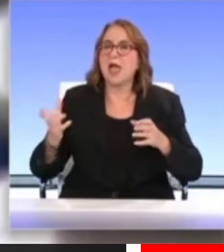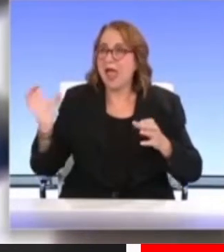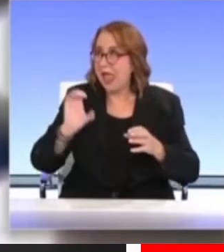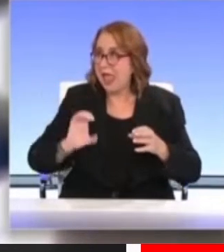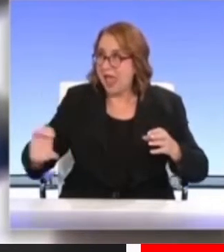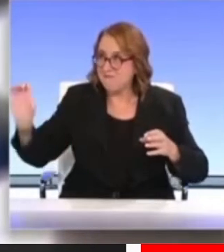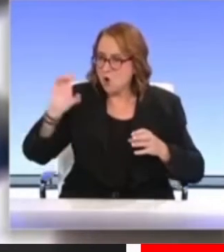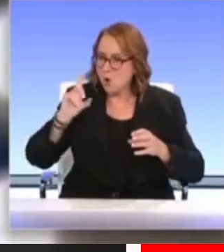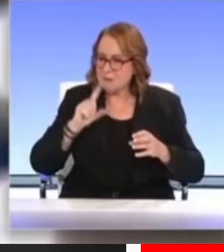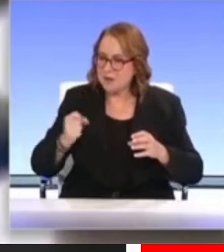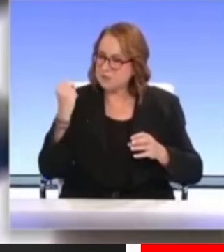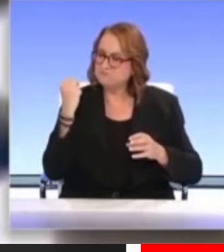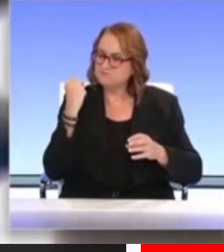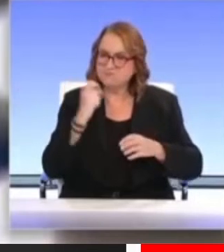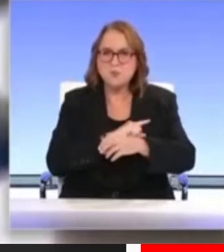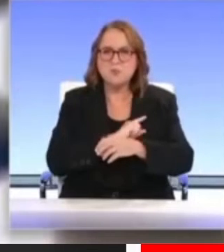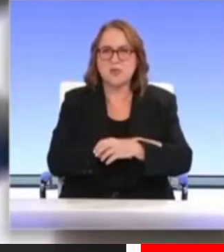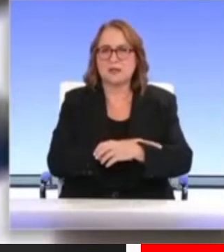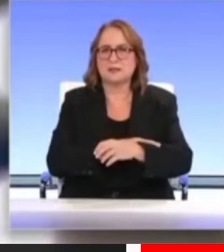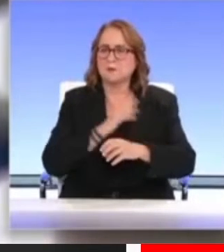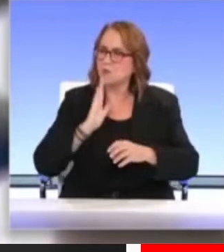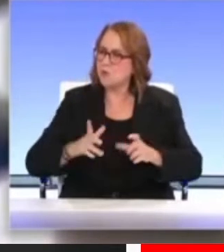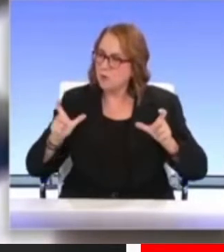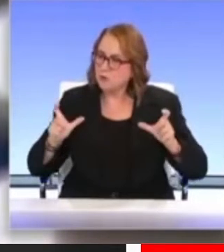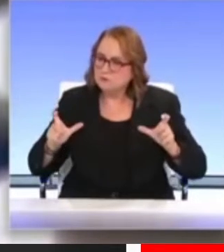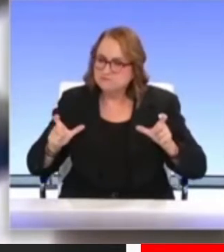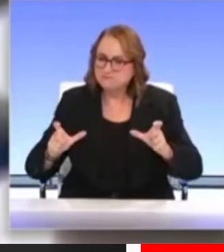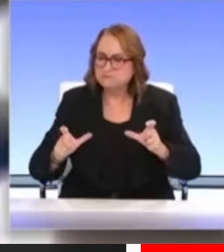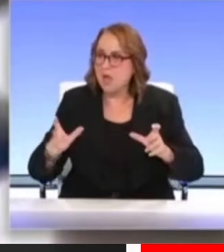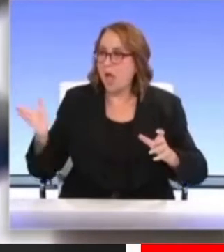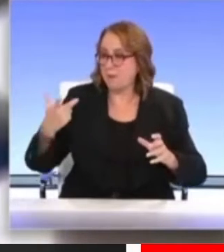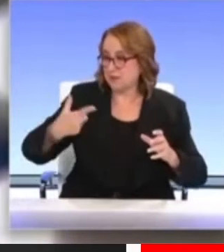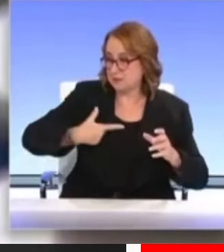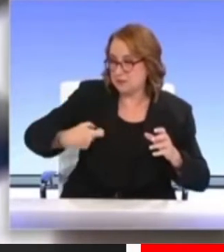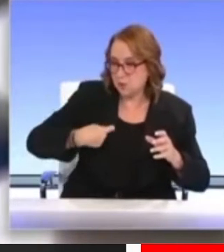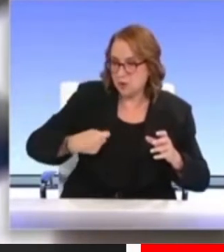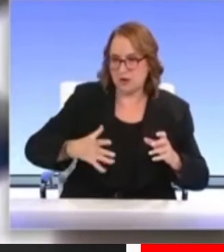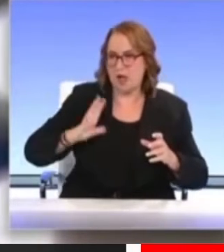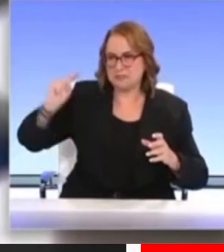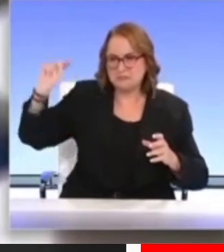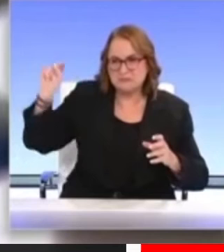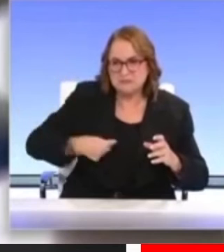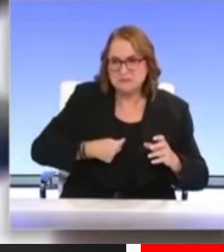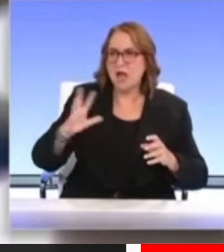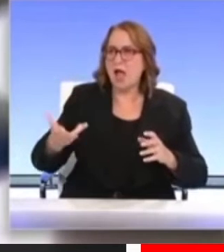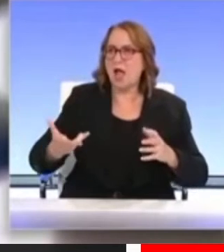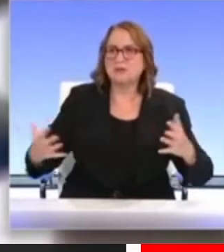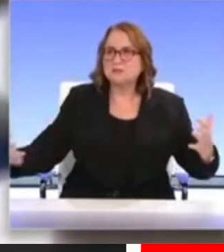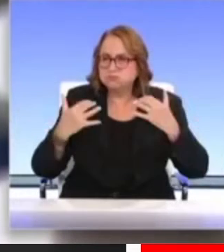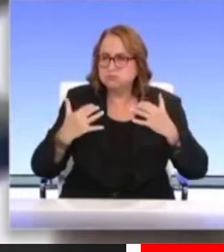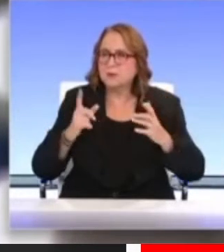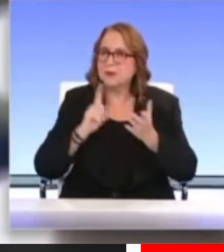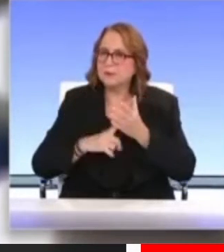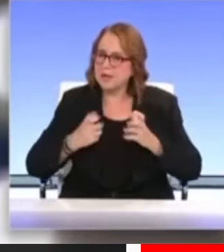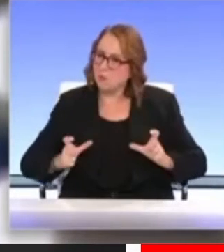είμαστε σε θέση να αντιμετωπίζουμε προκλήσεις και απειλές που αφορούν την γειτονιά μας, αλλά και να δημιουργούμε συμμαχίες,